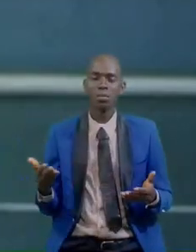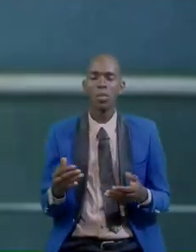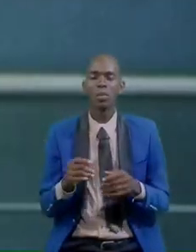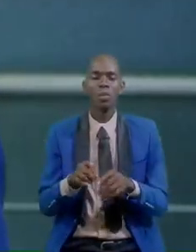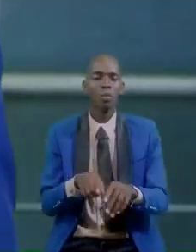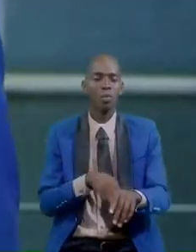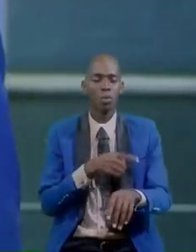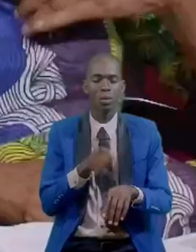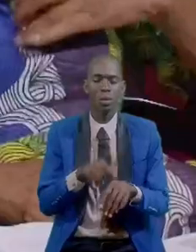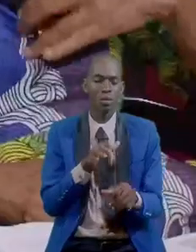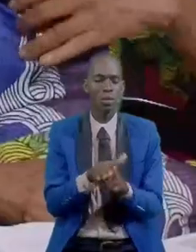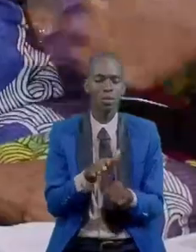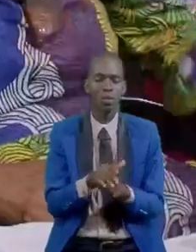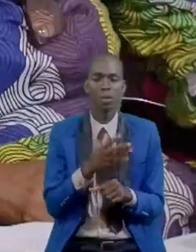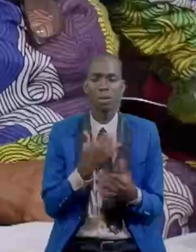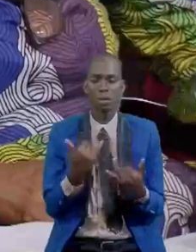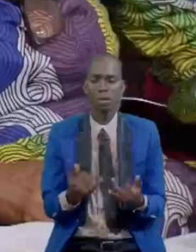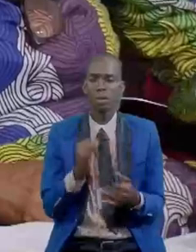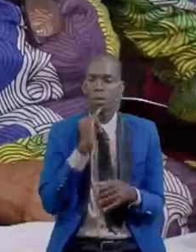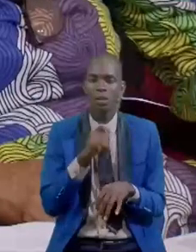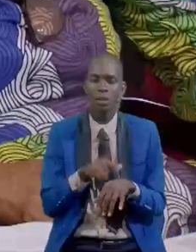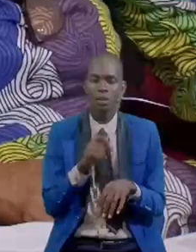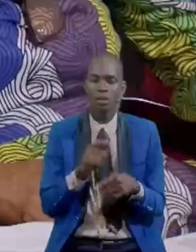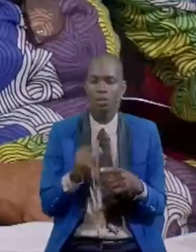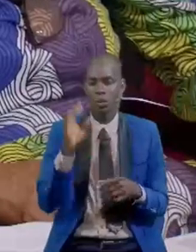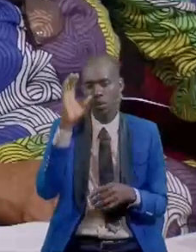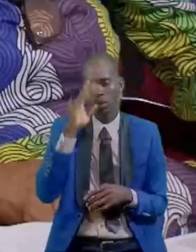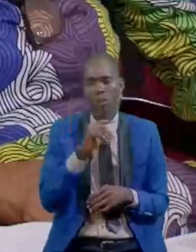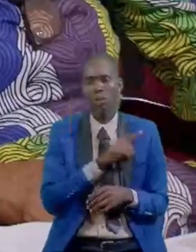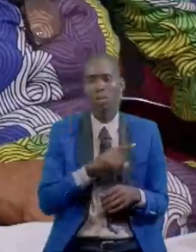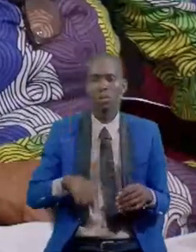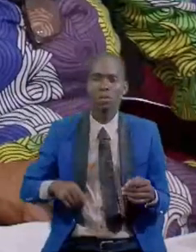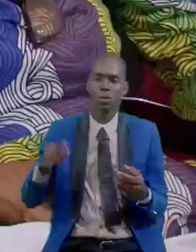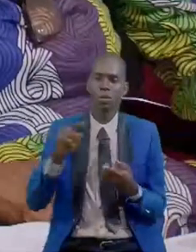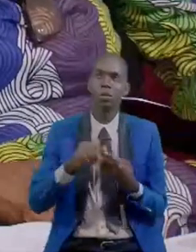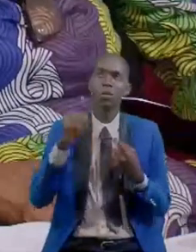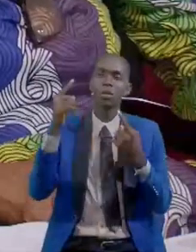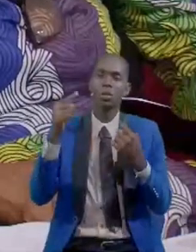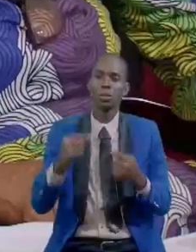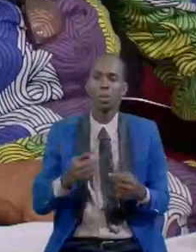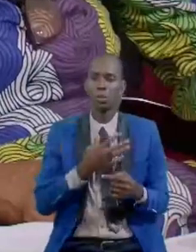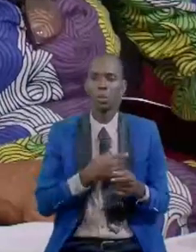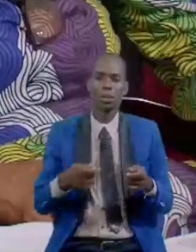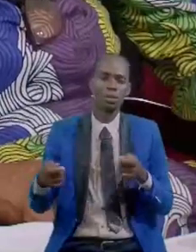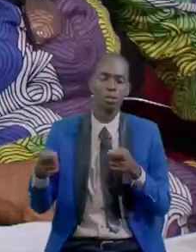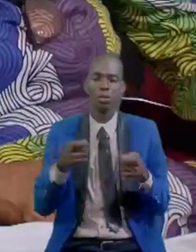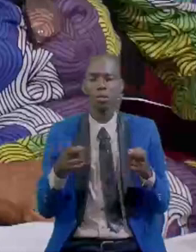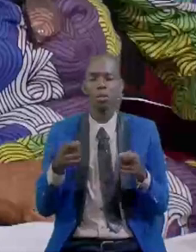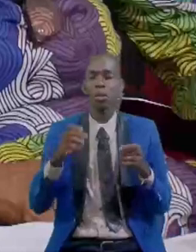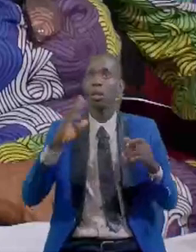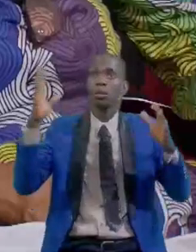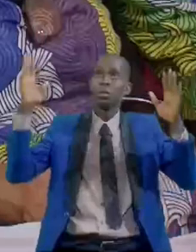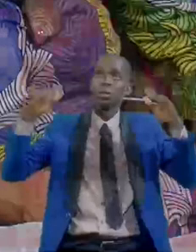c'est assez. Il est temps de chercher le Seigneur jusqu'à ce qu'il vienne et fasse pleuvoir la justice.